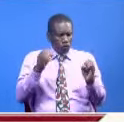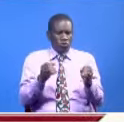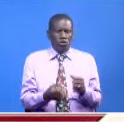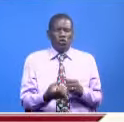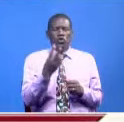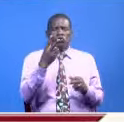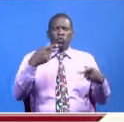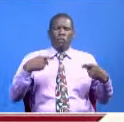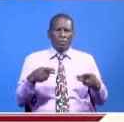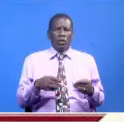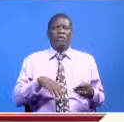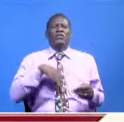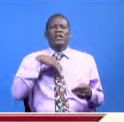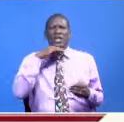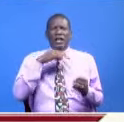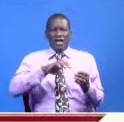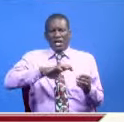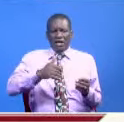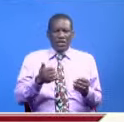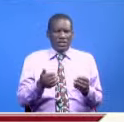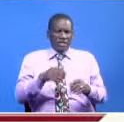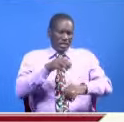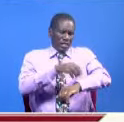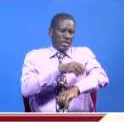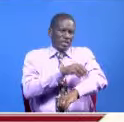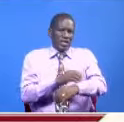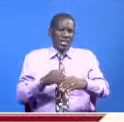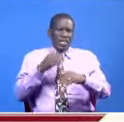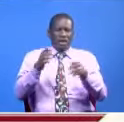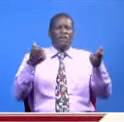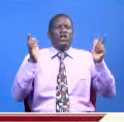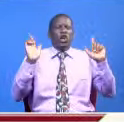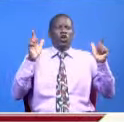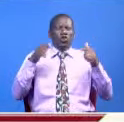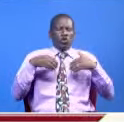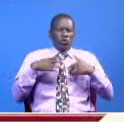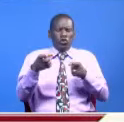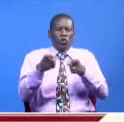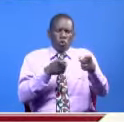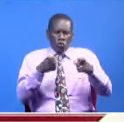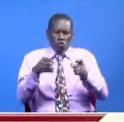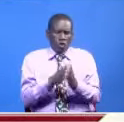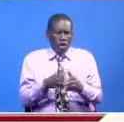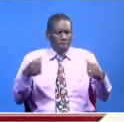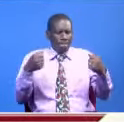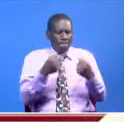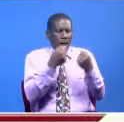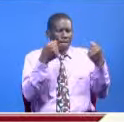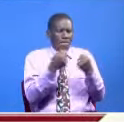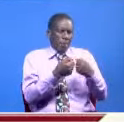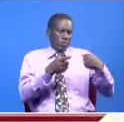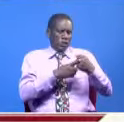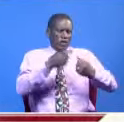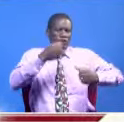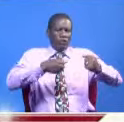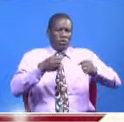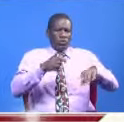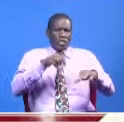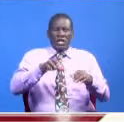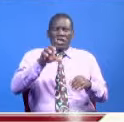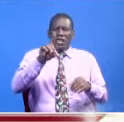wawili wamefariki huku wengine kadhaa wakijeruhiwa baada ya lori kukosa mwelekeo na kugonga magari mengine sita mjini Ndenderu,